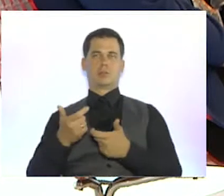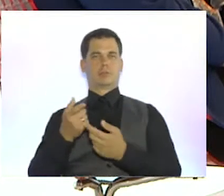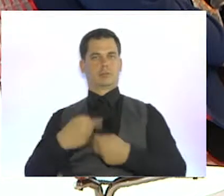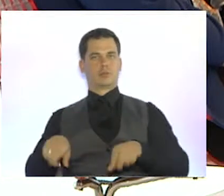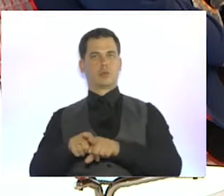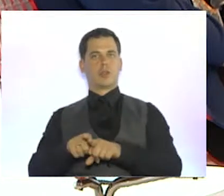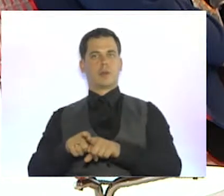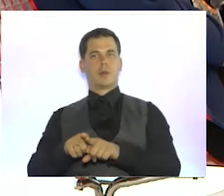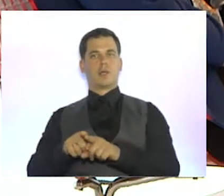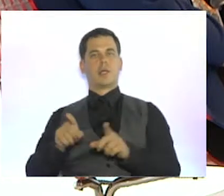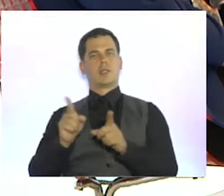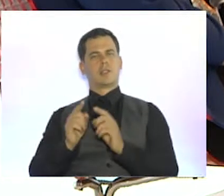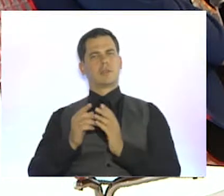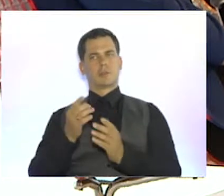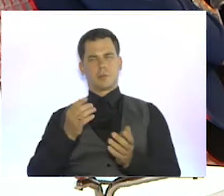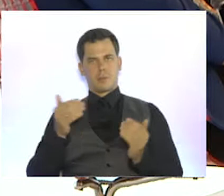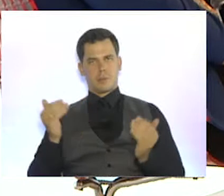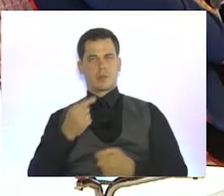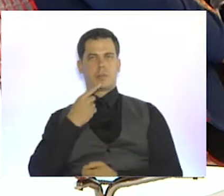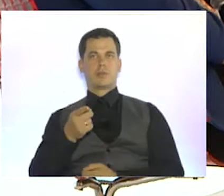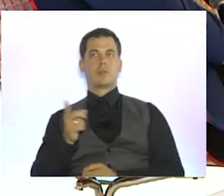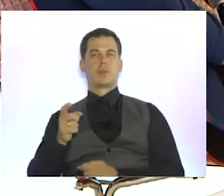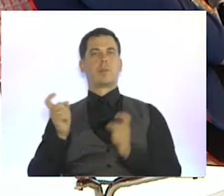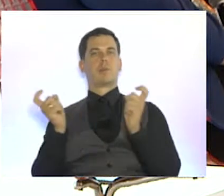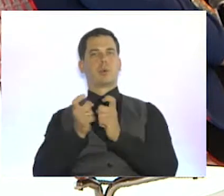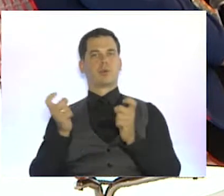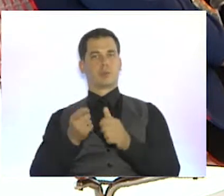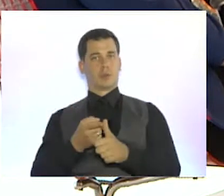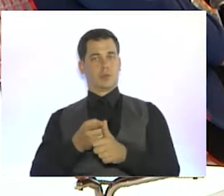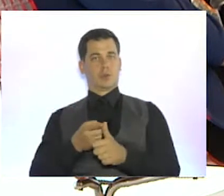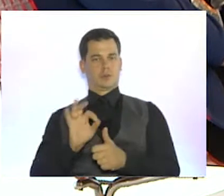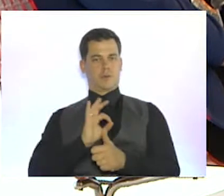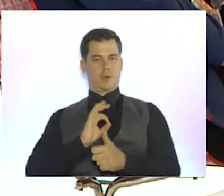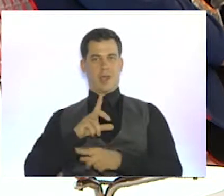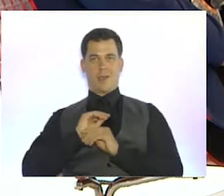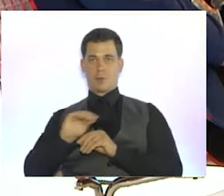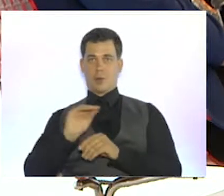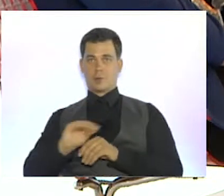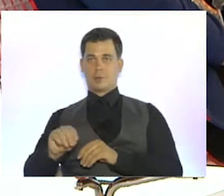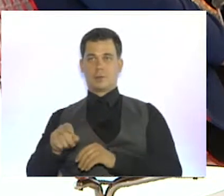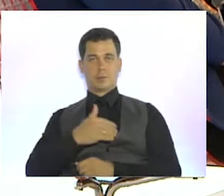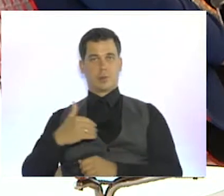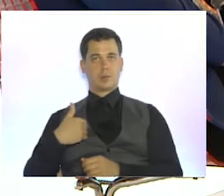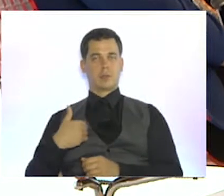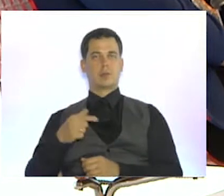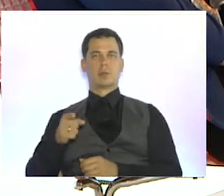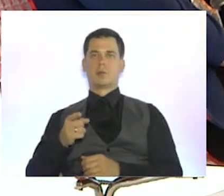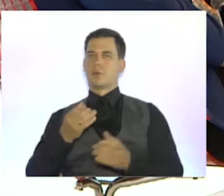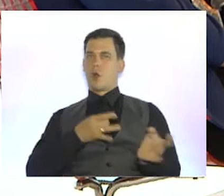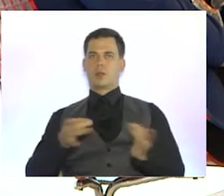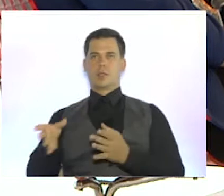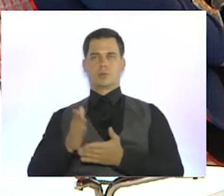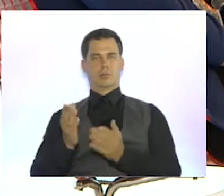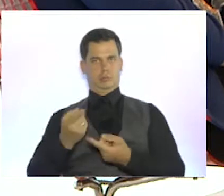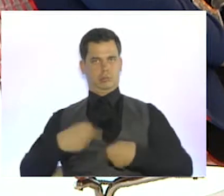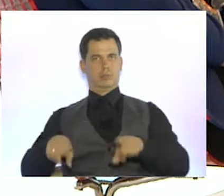I tu też od razu jakby wypunktuję to, że te nasze rozwiązania edukacyjne, które powstają w Polsce, z miejsca są wdrażane tak